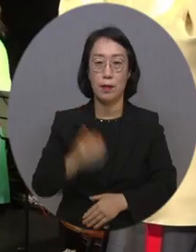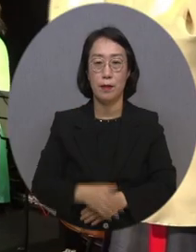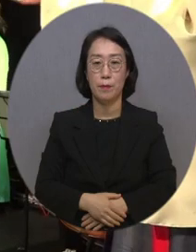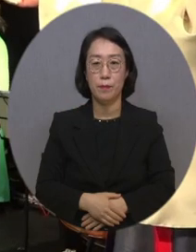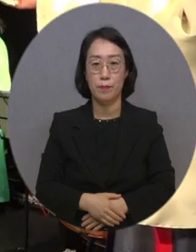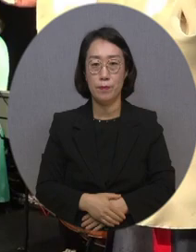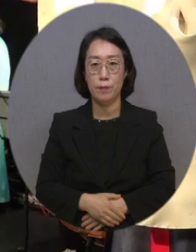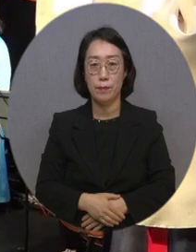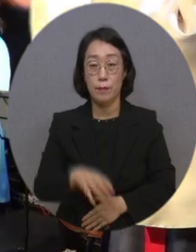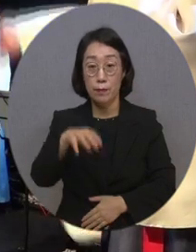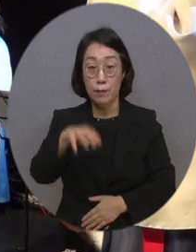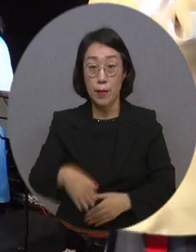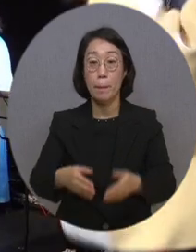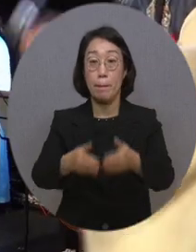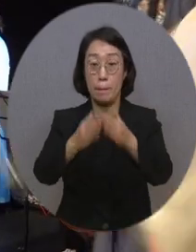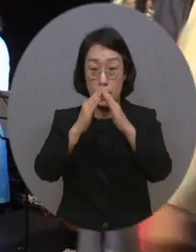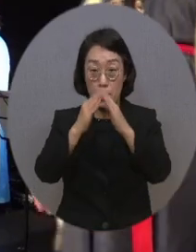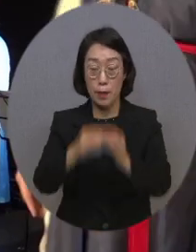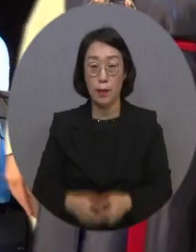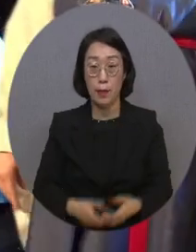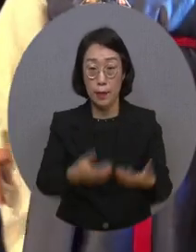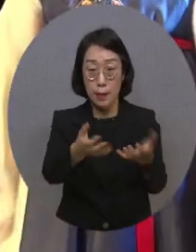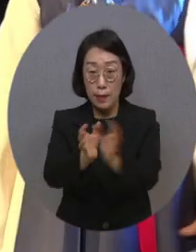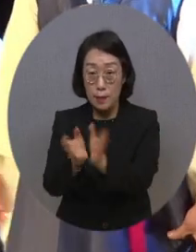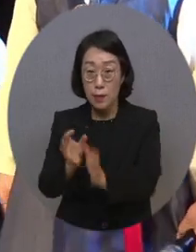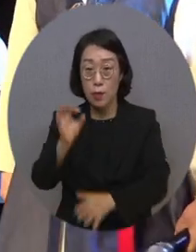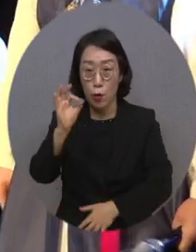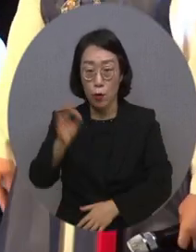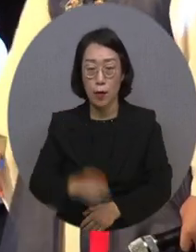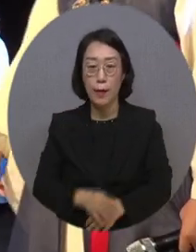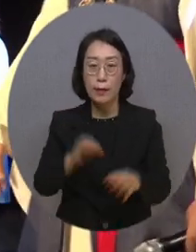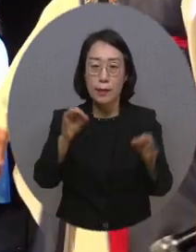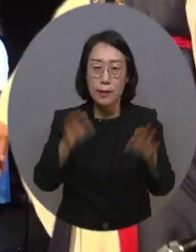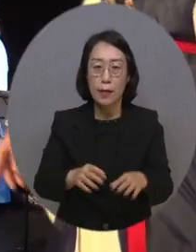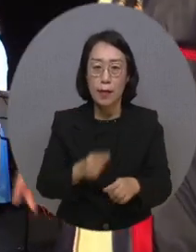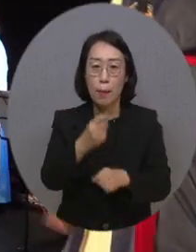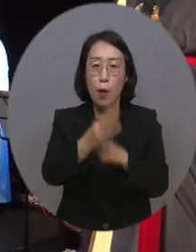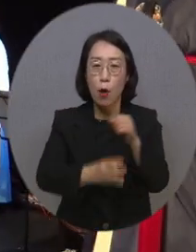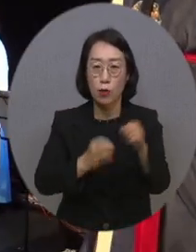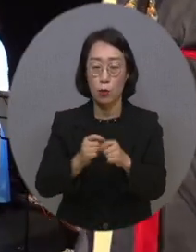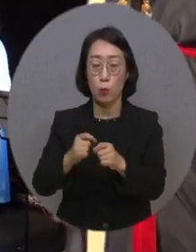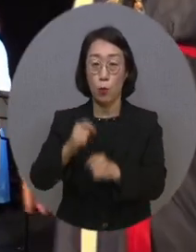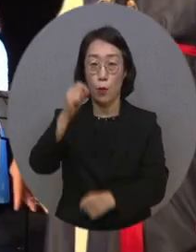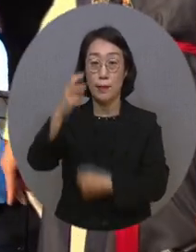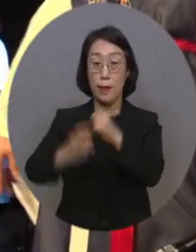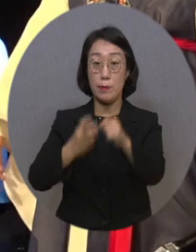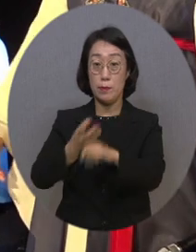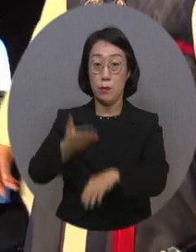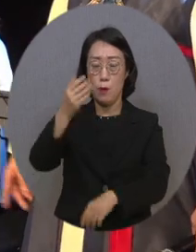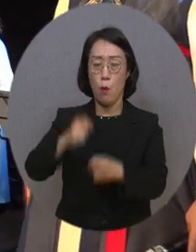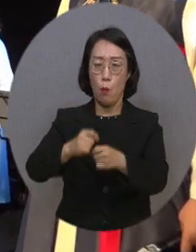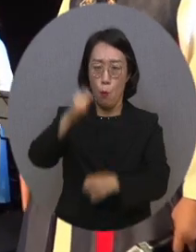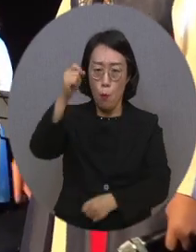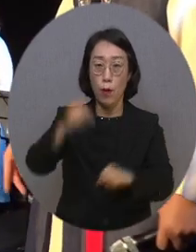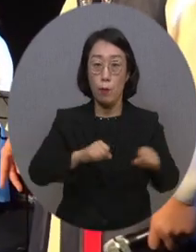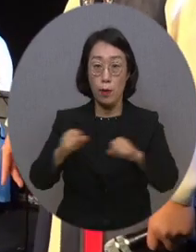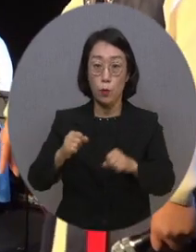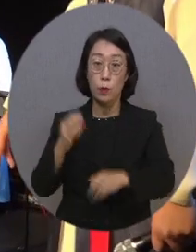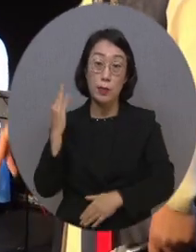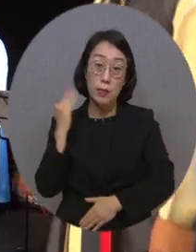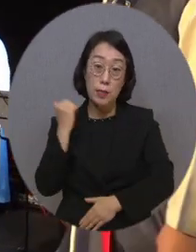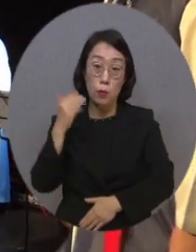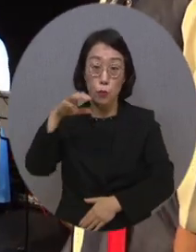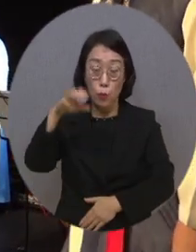되었습니다. 협동조합을 창립한 10개 단체들은 짧게는 수년, 길게는 30년을 의정부에서